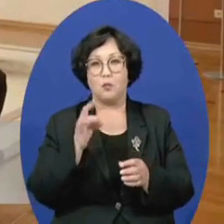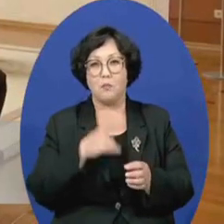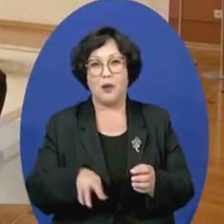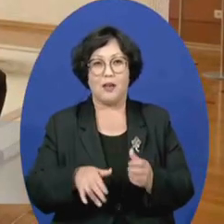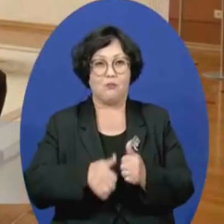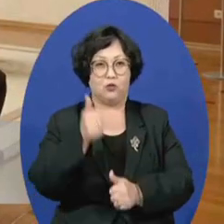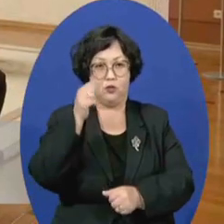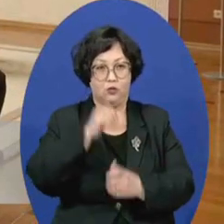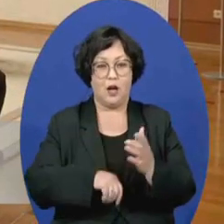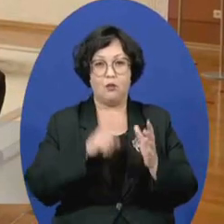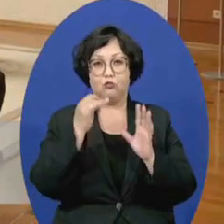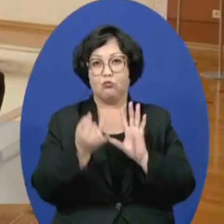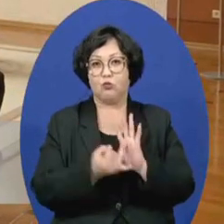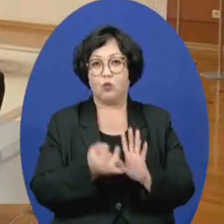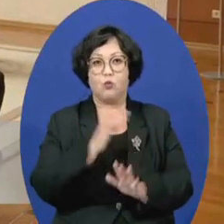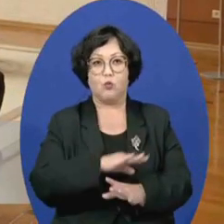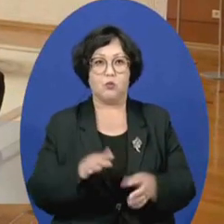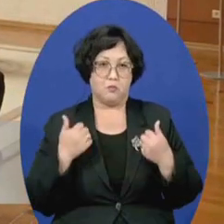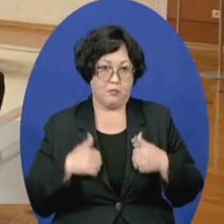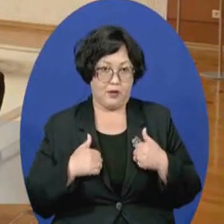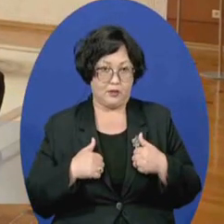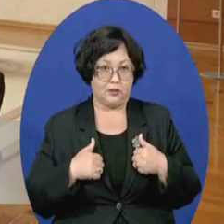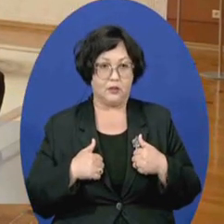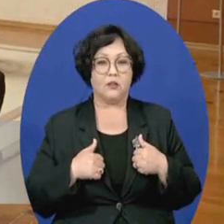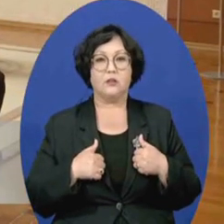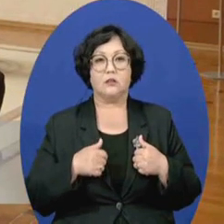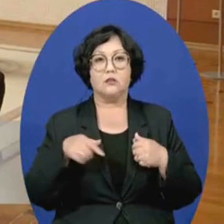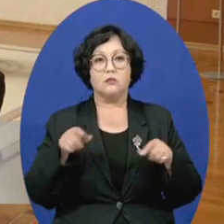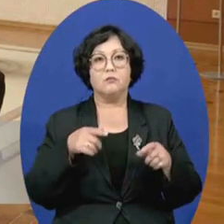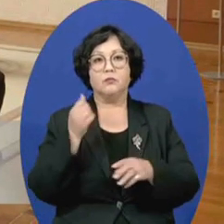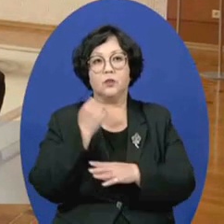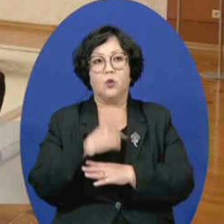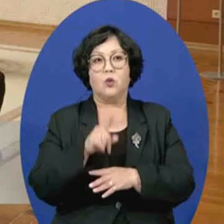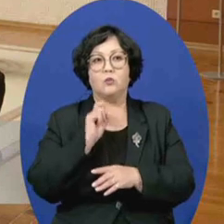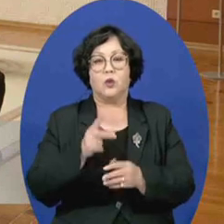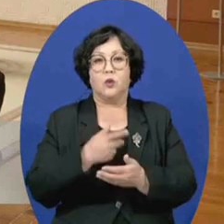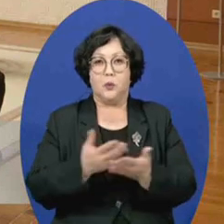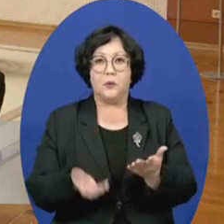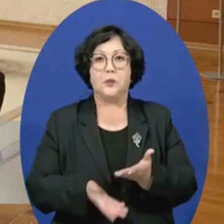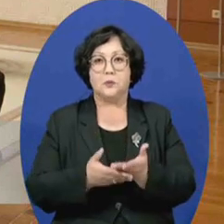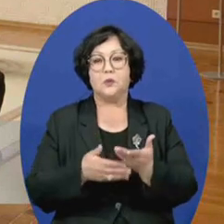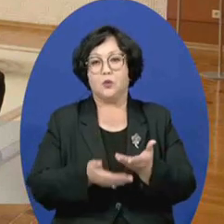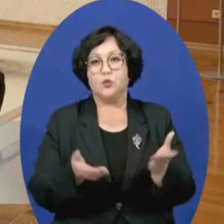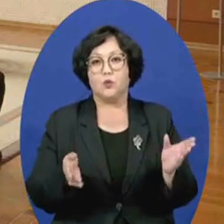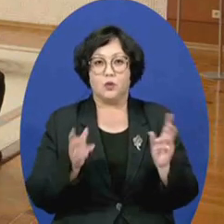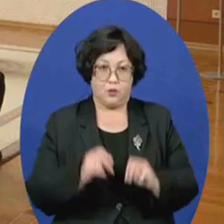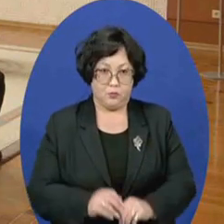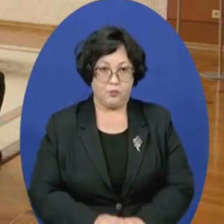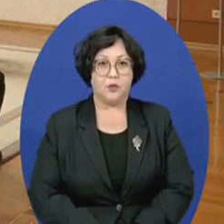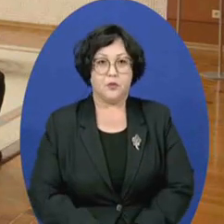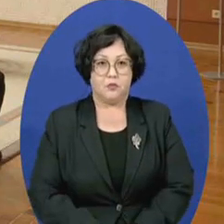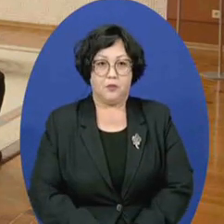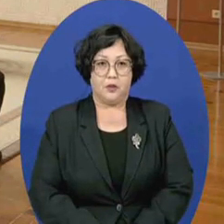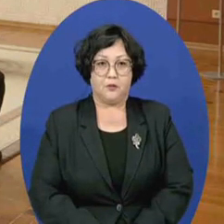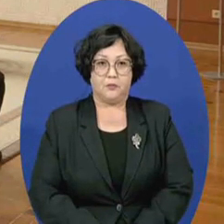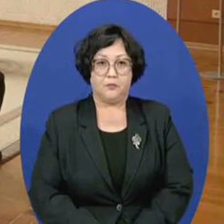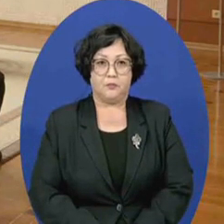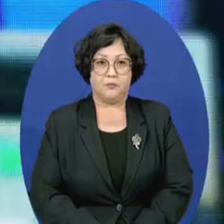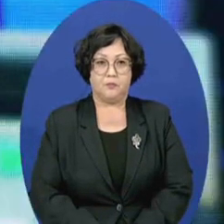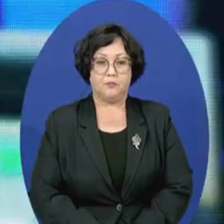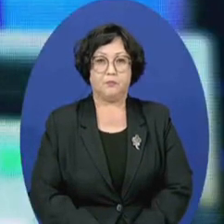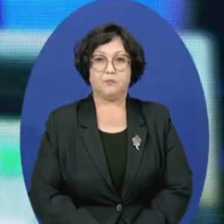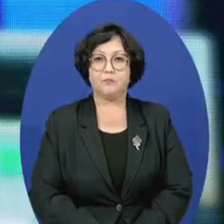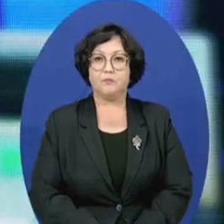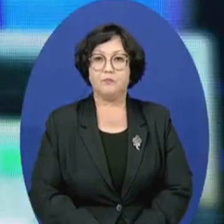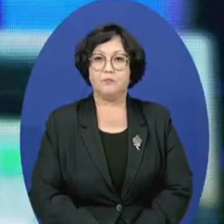оролцсон 17 хүүхэд болон багш нарт урамшуулал олгож дэмжлэг үзүүлэхээр болсон байна. Тийм учраас бол одоо ингээд сая